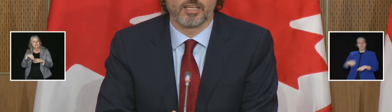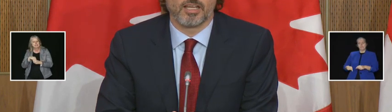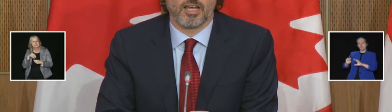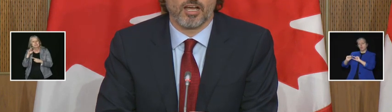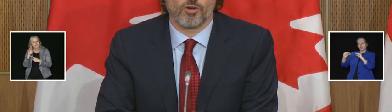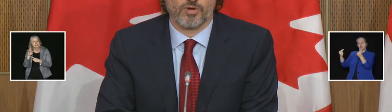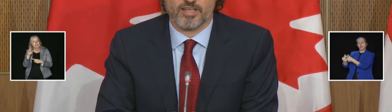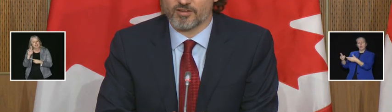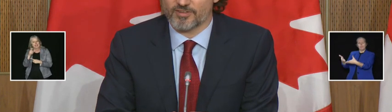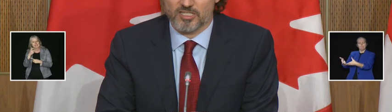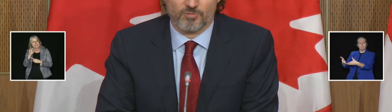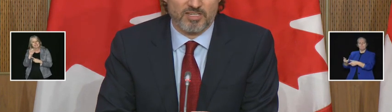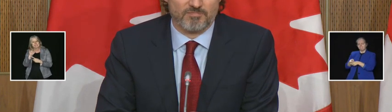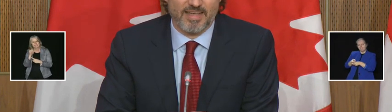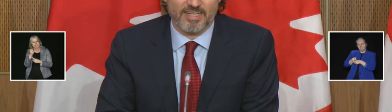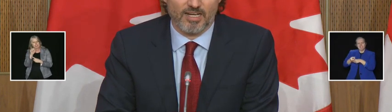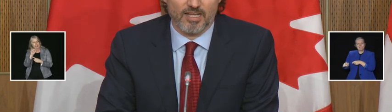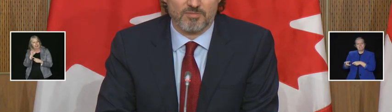oui